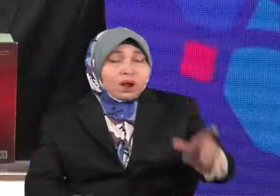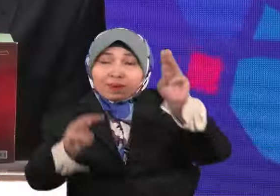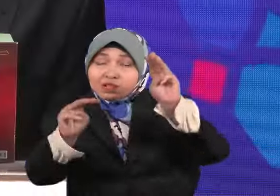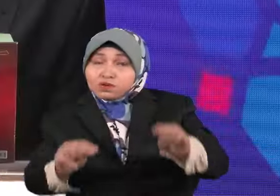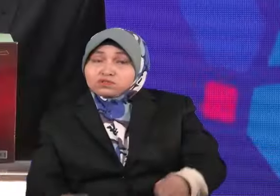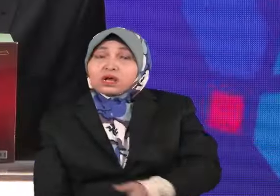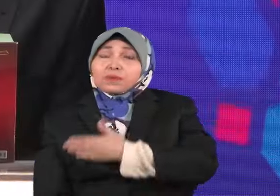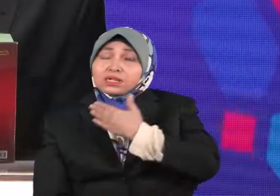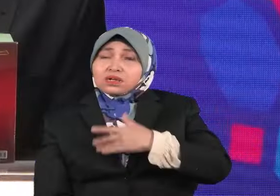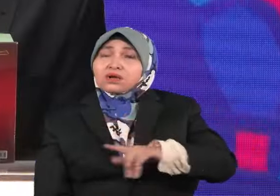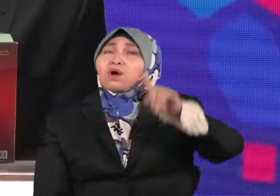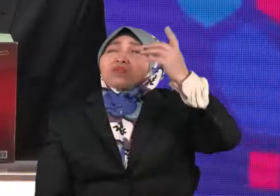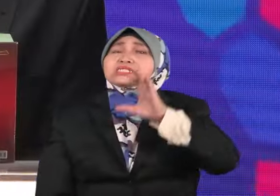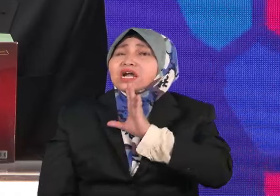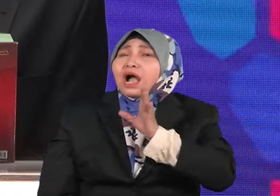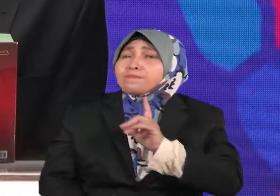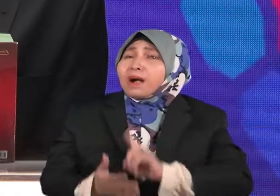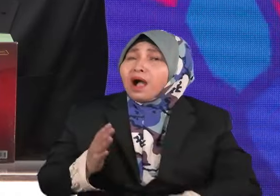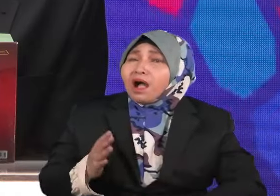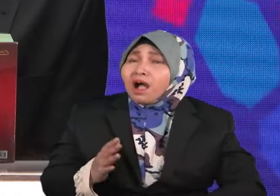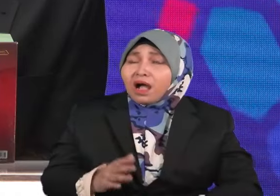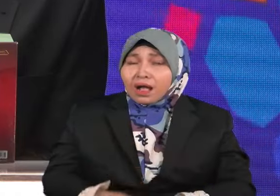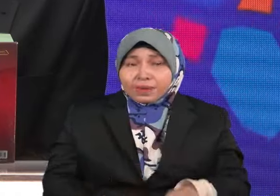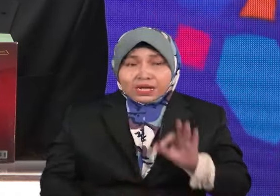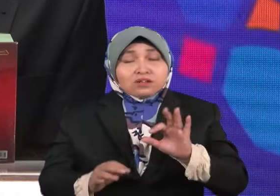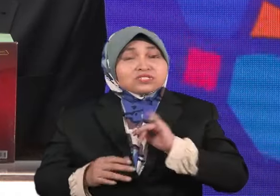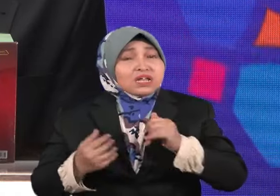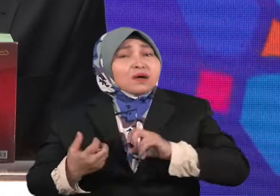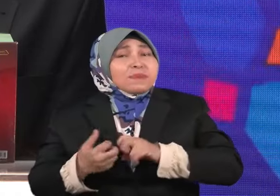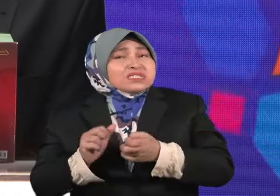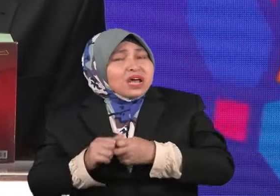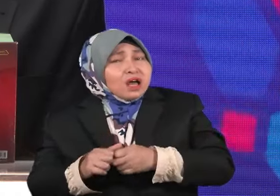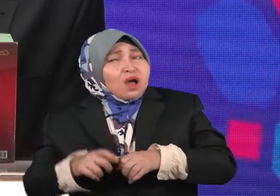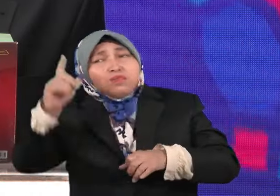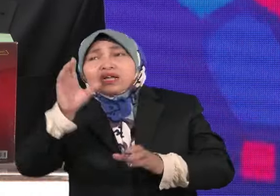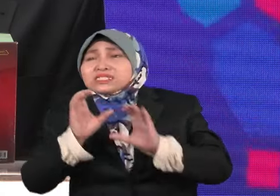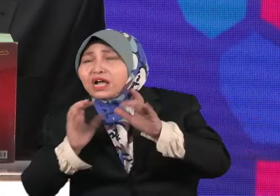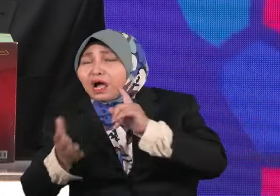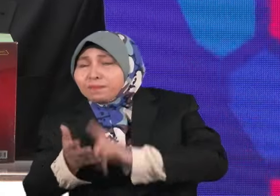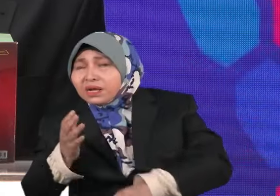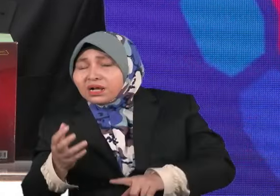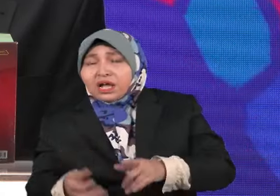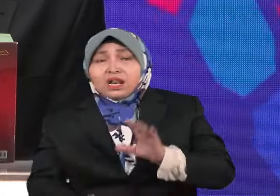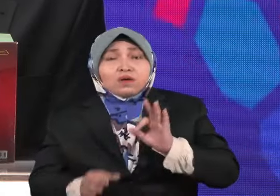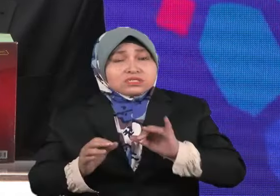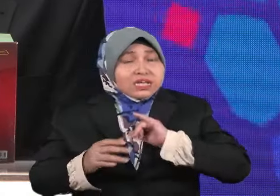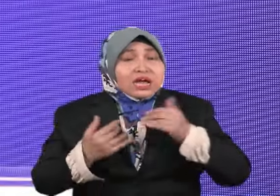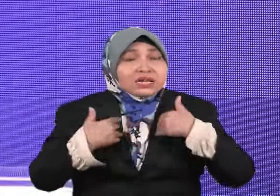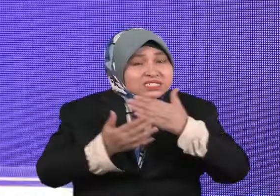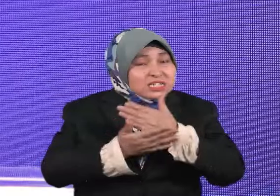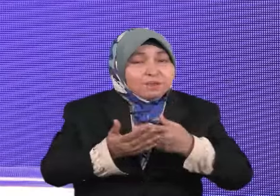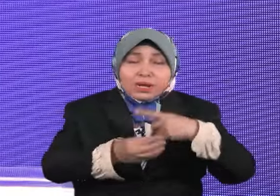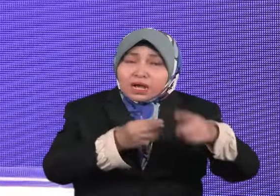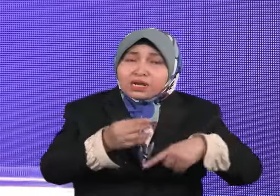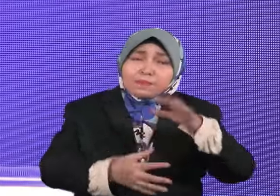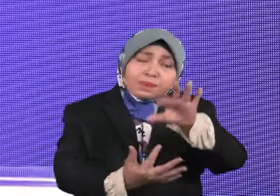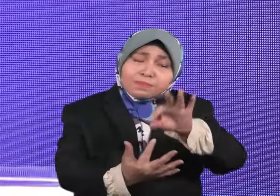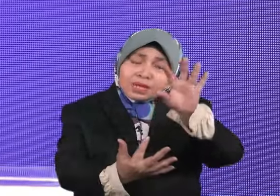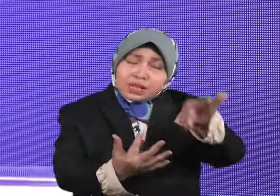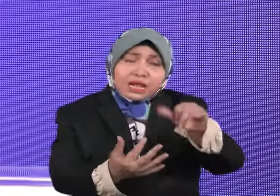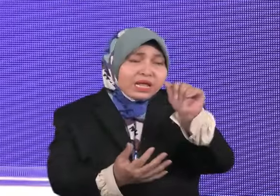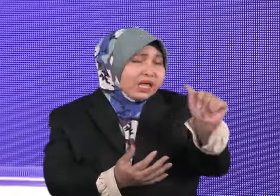cuba tanya, Allah cakap apa? Kan? Kalau saya ada masalah, Allah cakap apa sebenarnya? Kalau saya ada sesuatu perkara dalam hidup, nak memilih antara